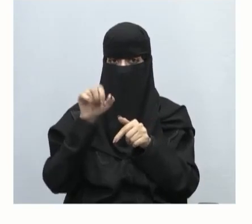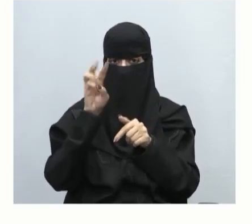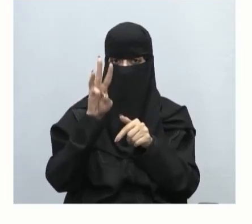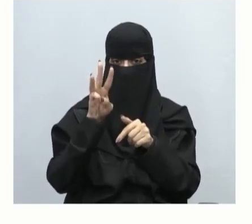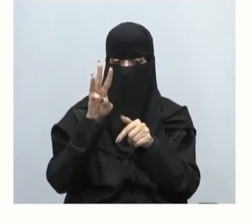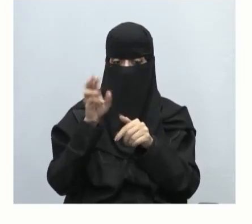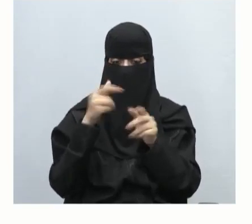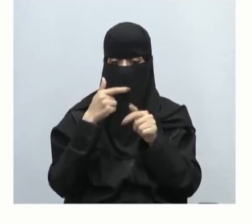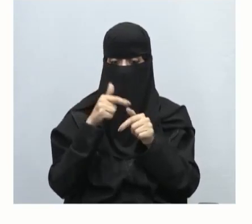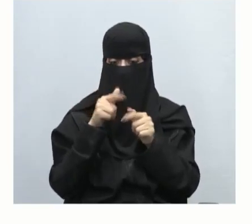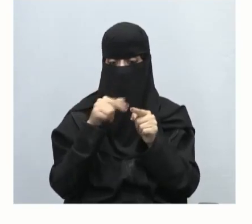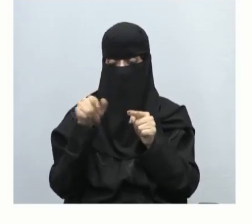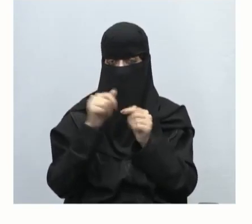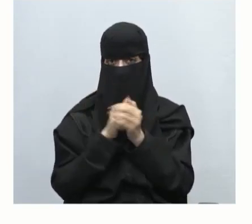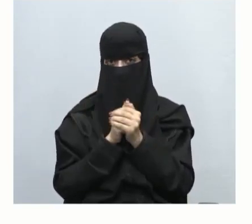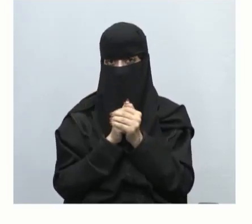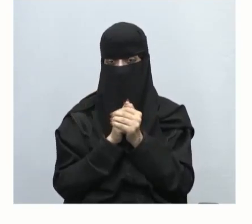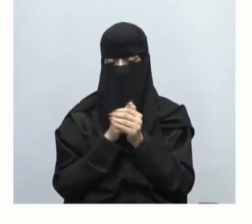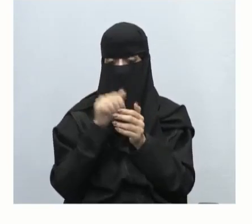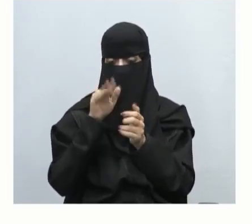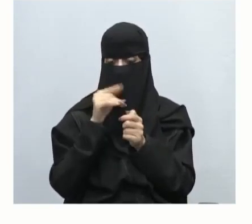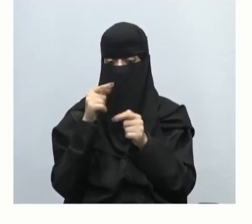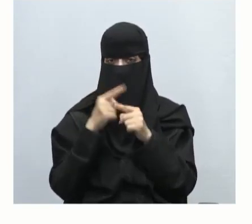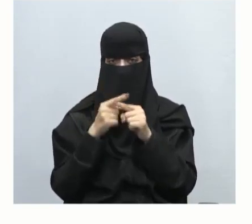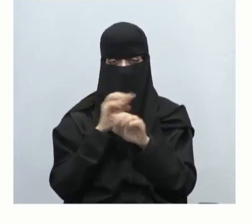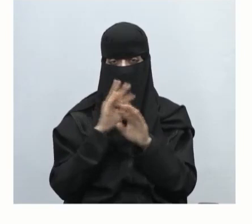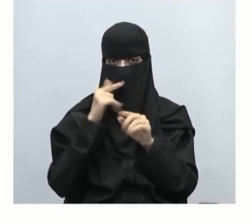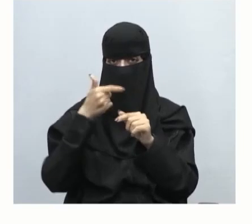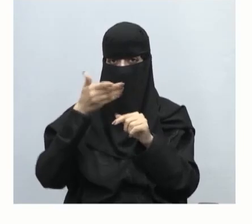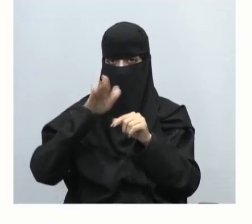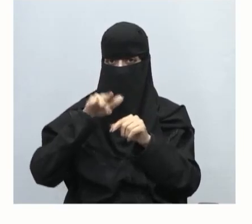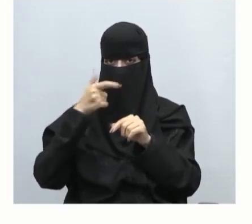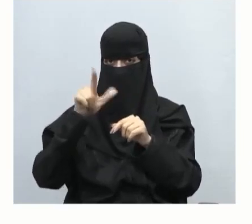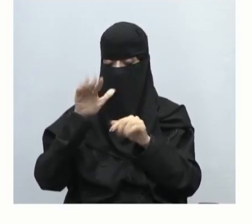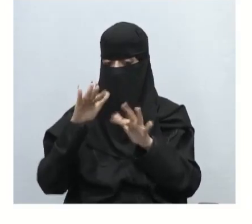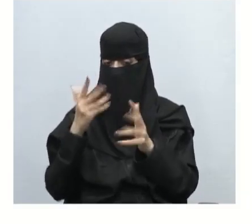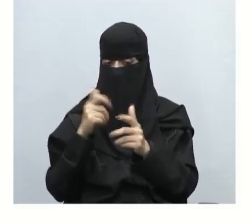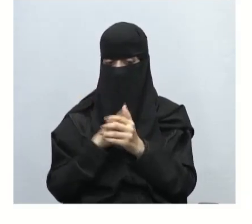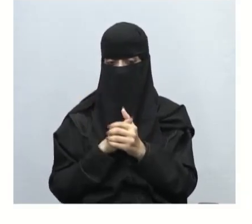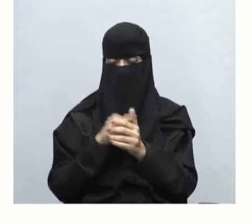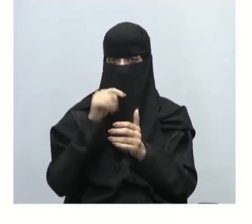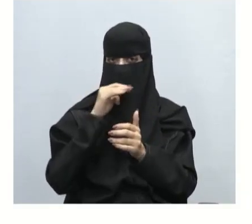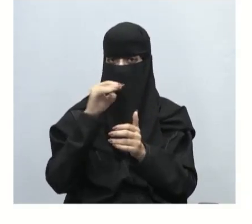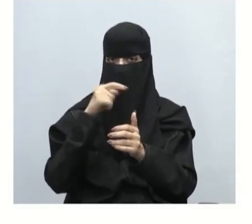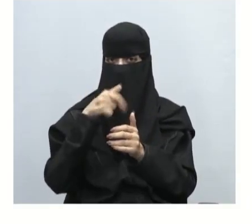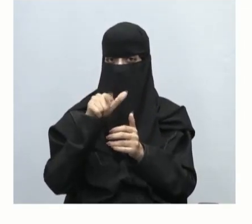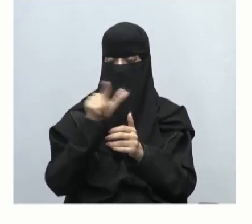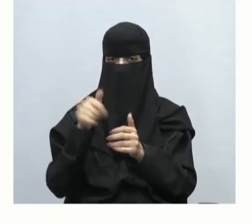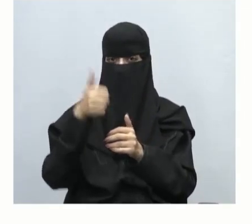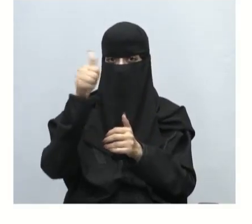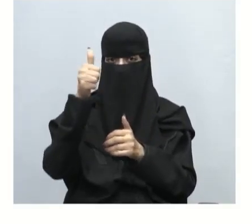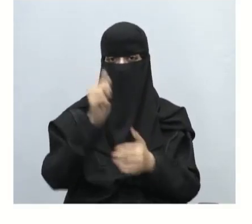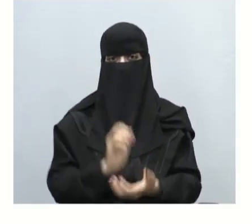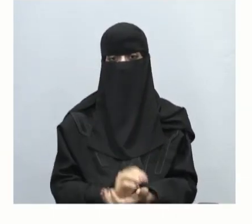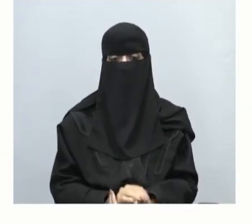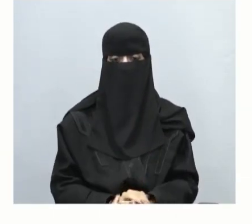اسامه اتى بعد ليث ومهند اذا هذا البديل لا احتاجه اذا البديل الصحيح ماذا هو من هو